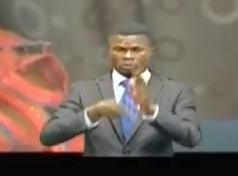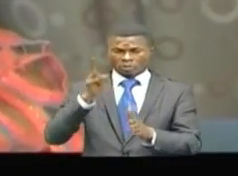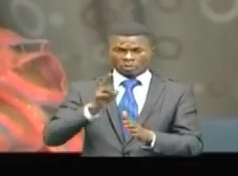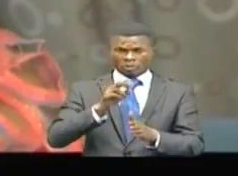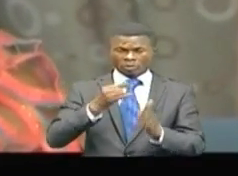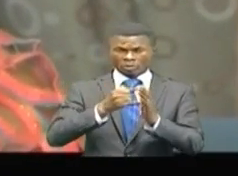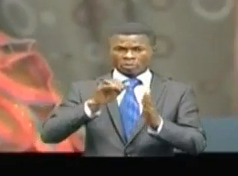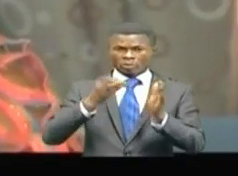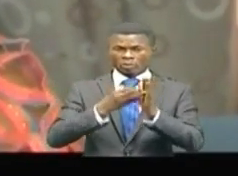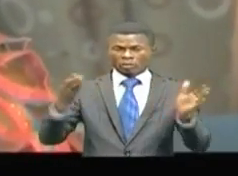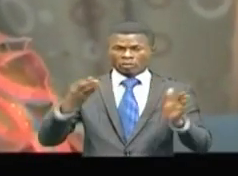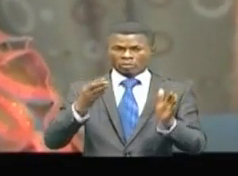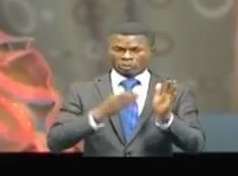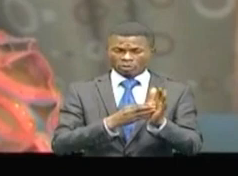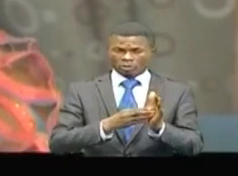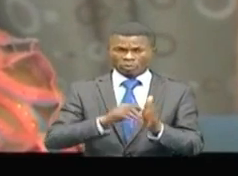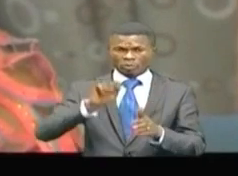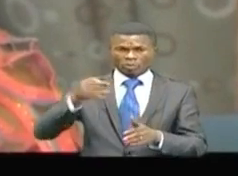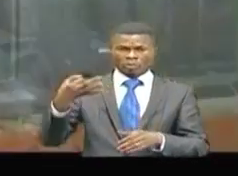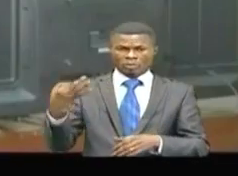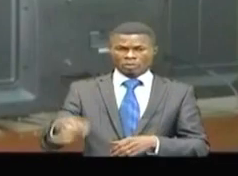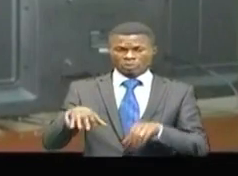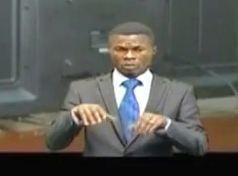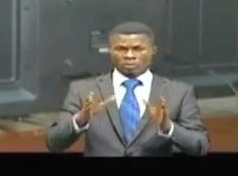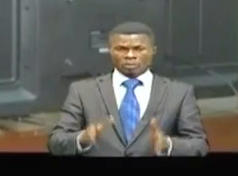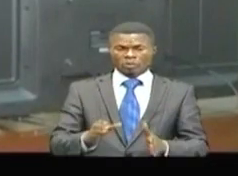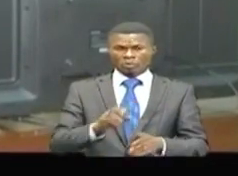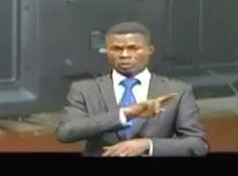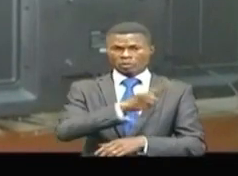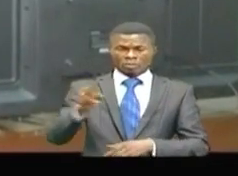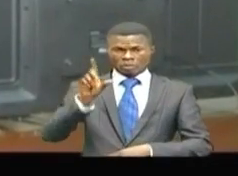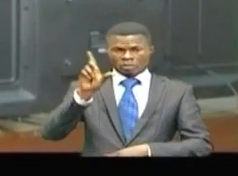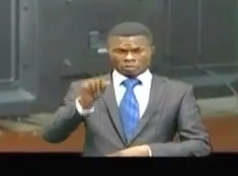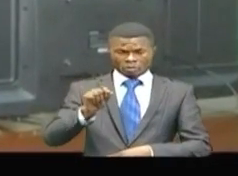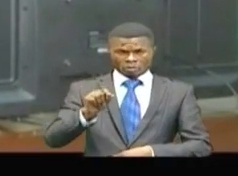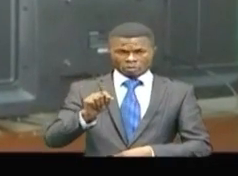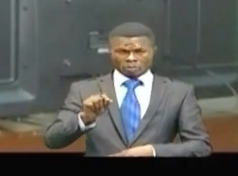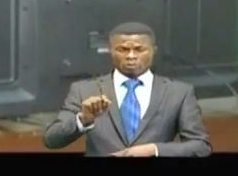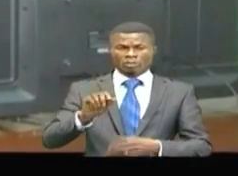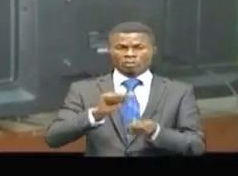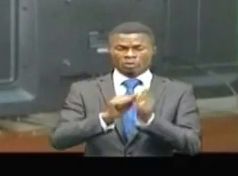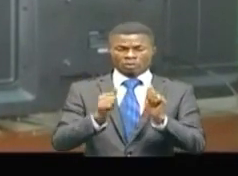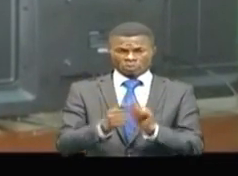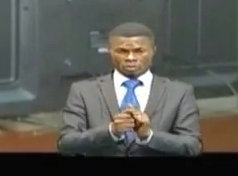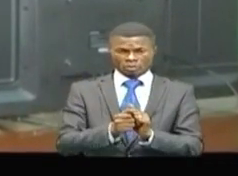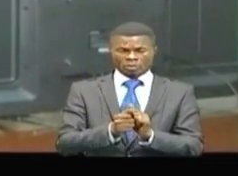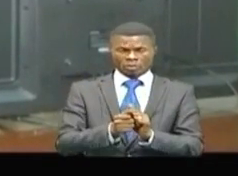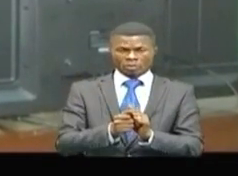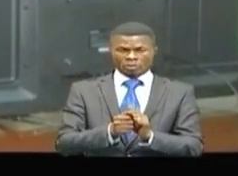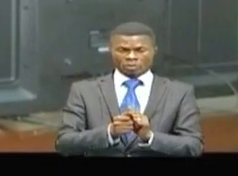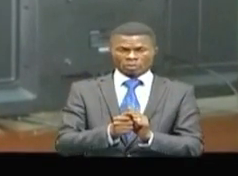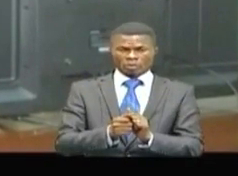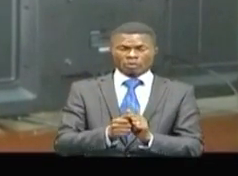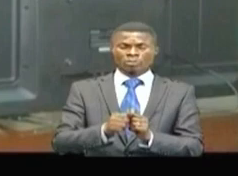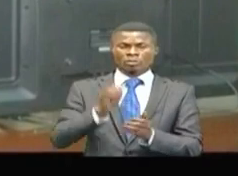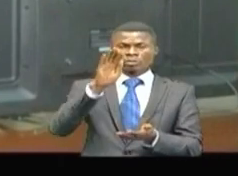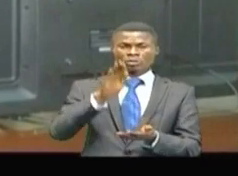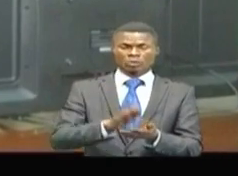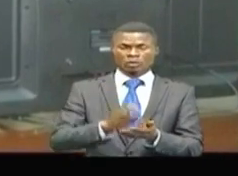2012,99 francs congolais à 2020 francs congolais au parallèle, consacrant ainsi une dépréciation